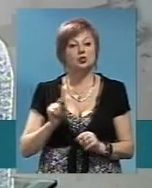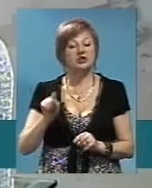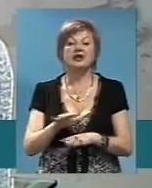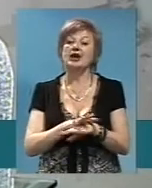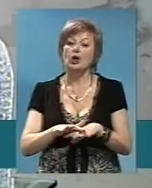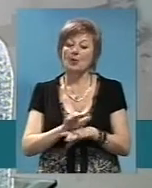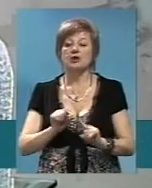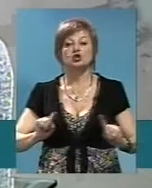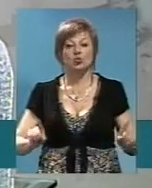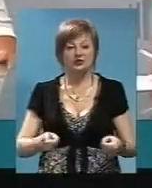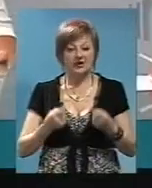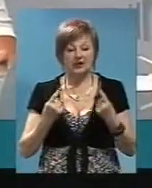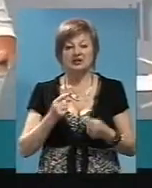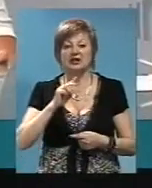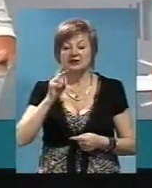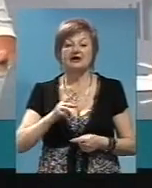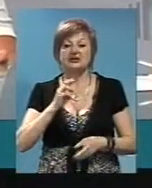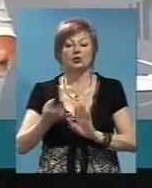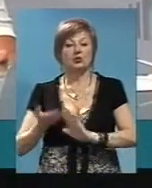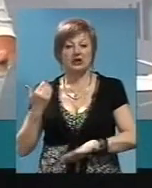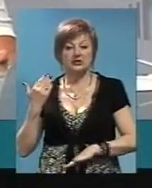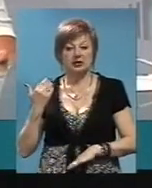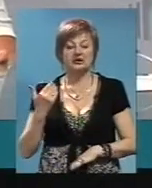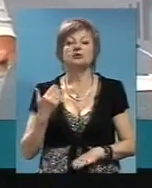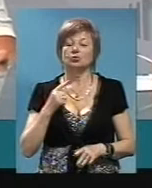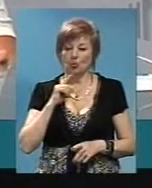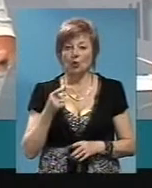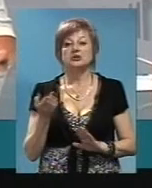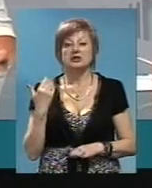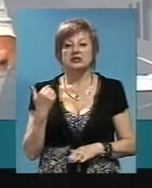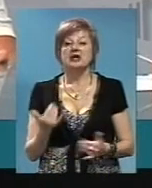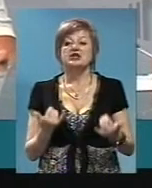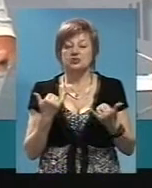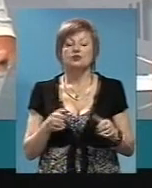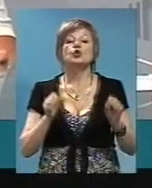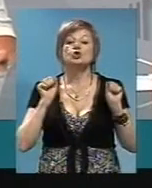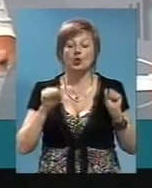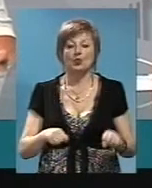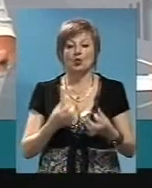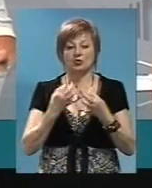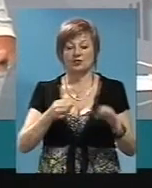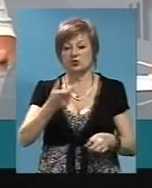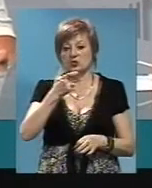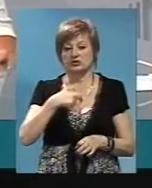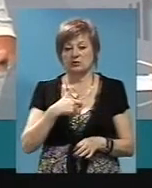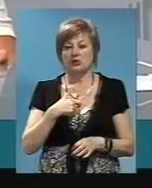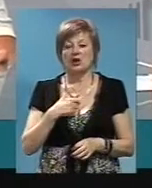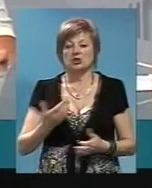які утворилися там 2-3 роки тому, рік тому, сьогодні вони ще можуть дозволити собі триматись за